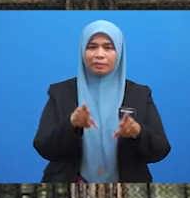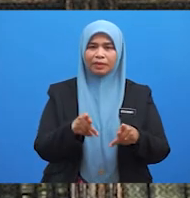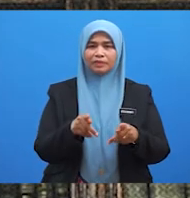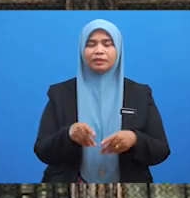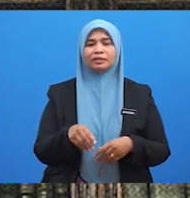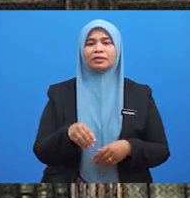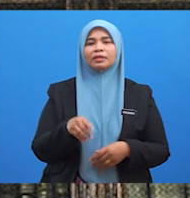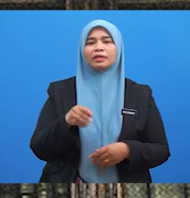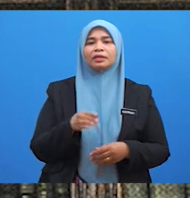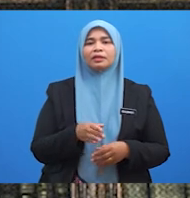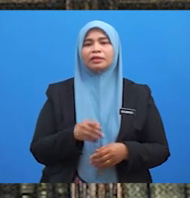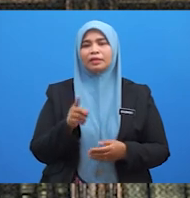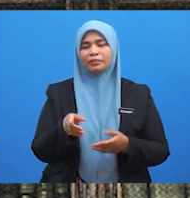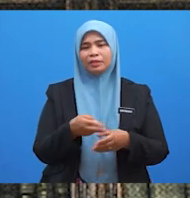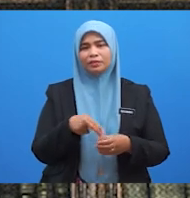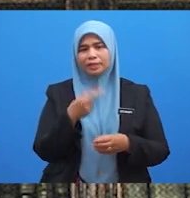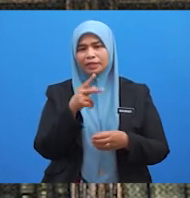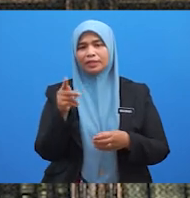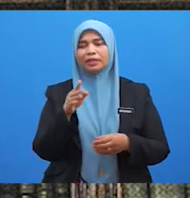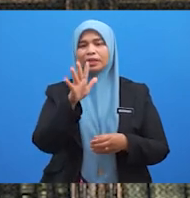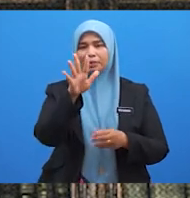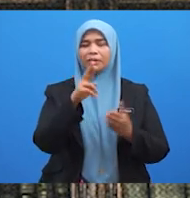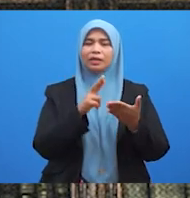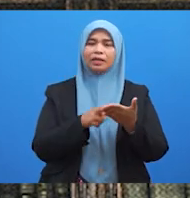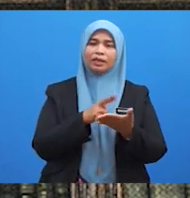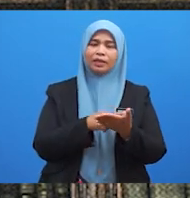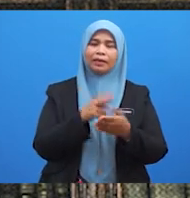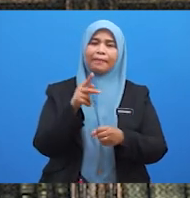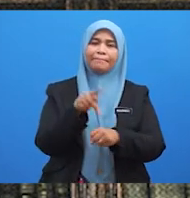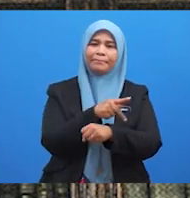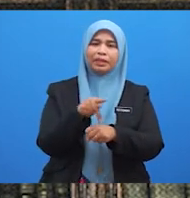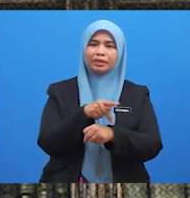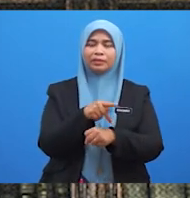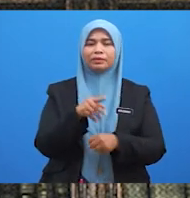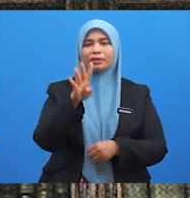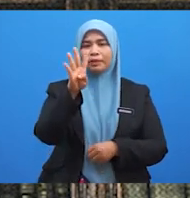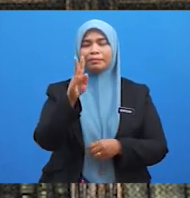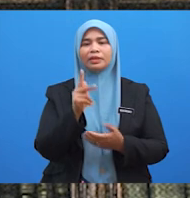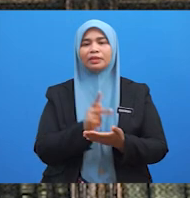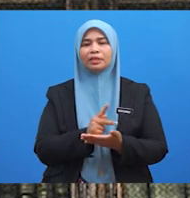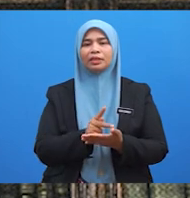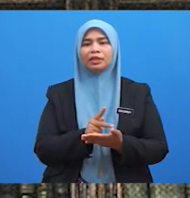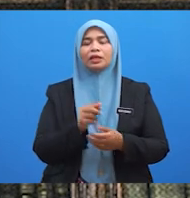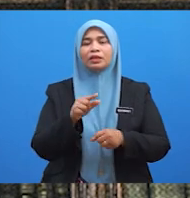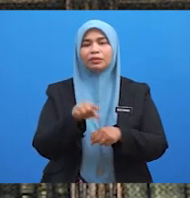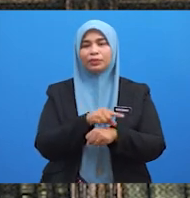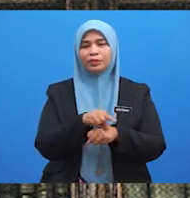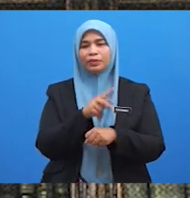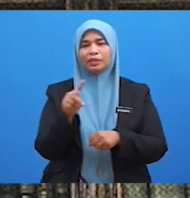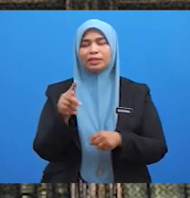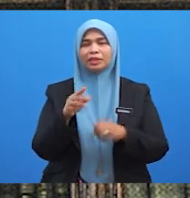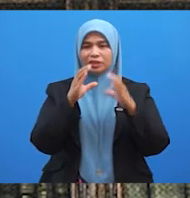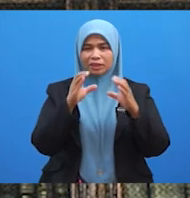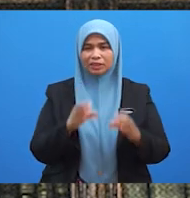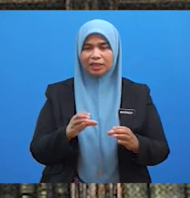pelajar-pelajar diminta menghasilkan 5 rangkap pantun, 4 gerat menggunakan